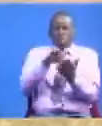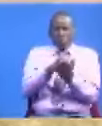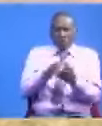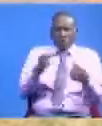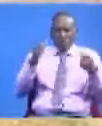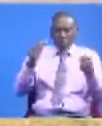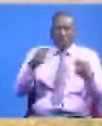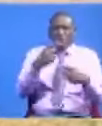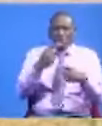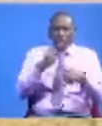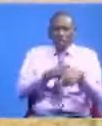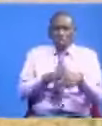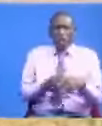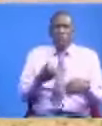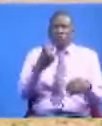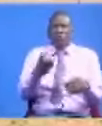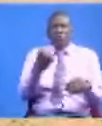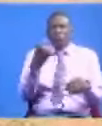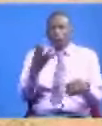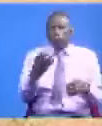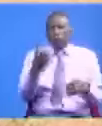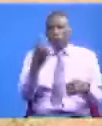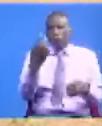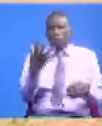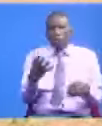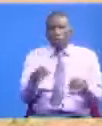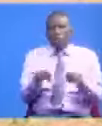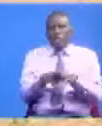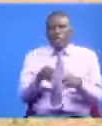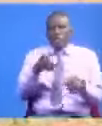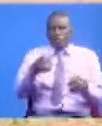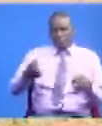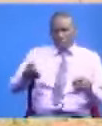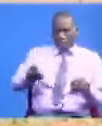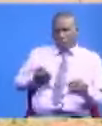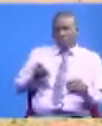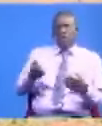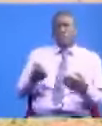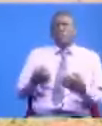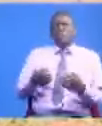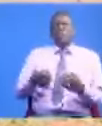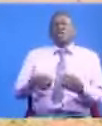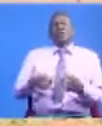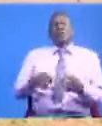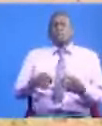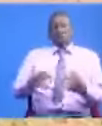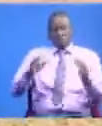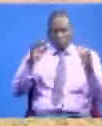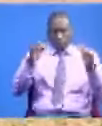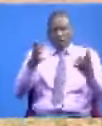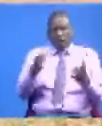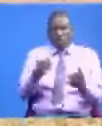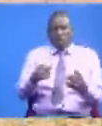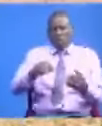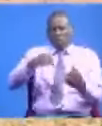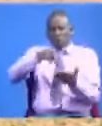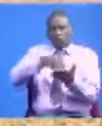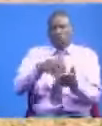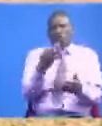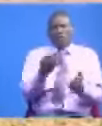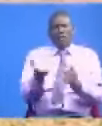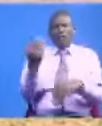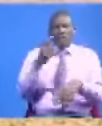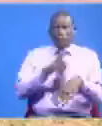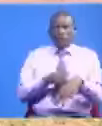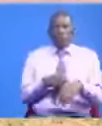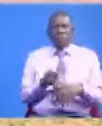mwaka 2024 na 2025, huku mabinti wao wakipania makuu msimu huu na waliambulia nafasi ya tatu msimu